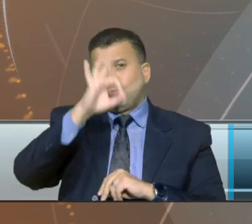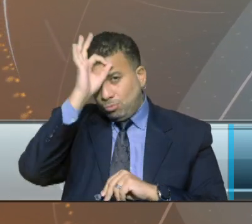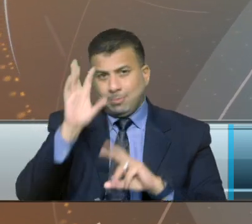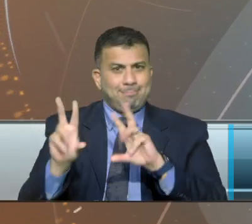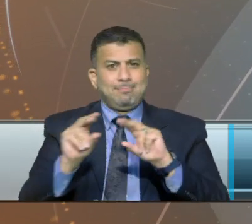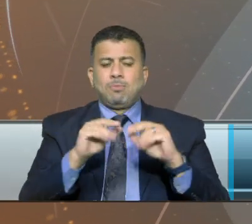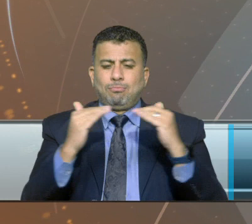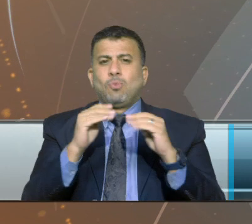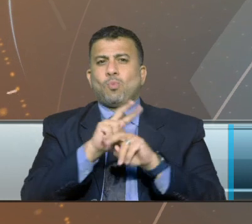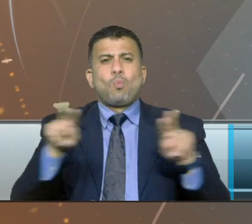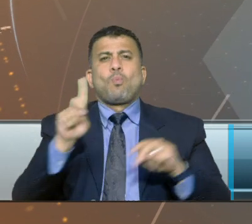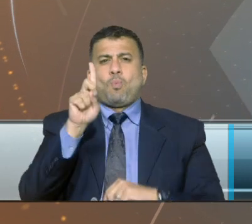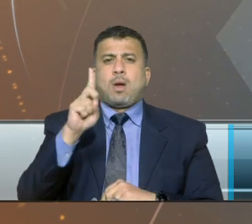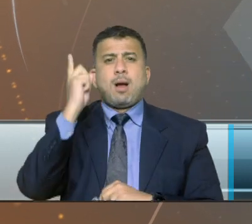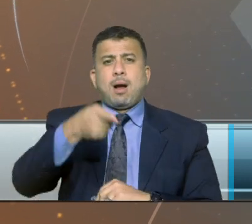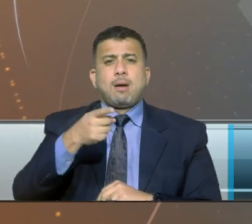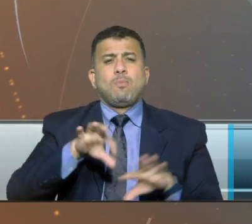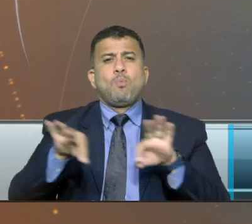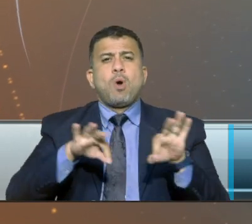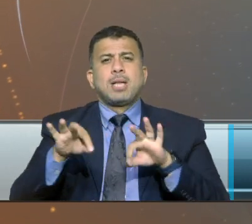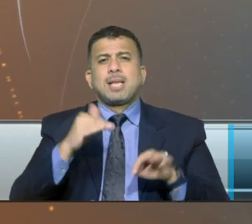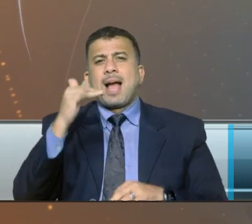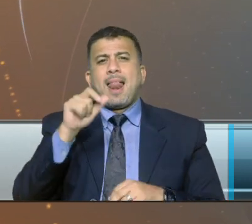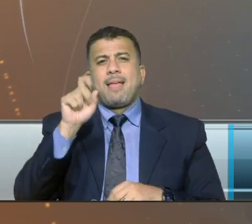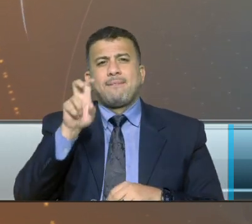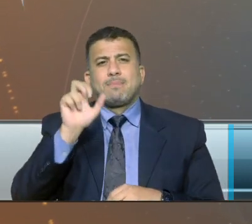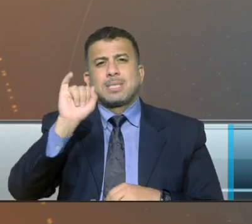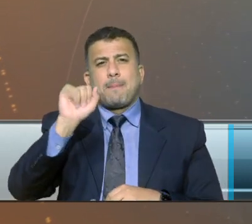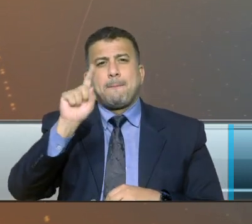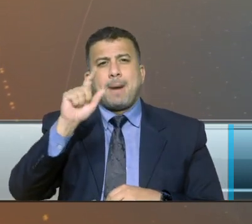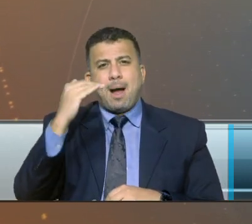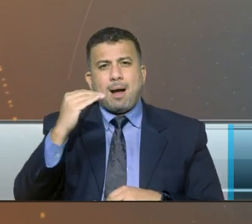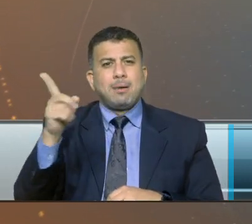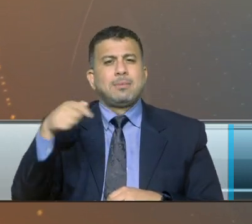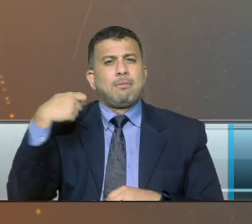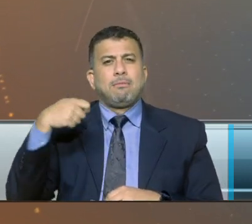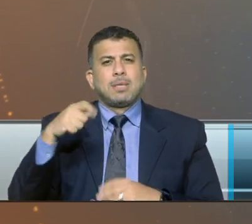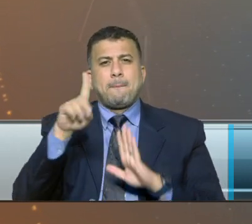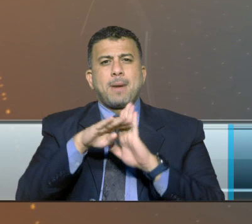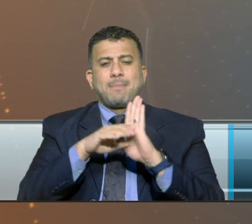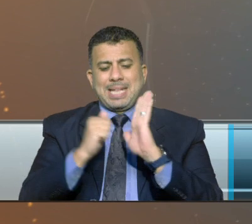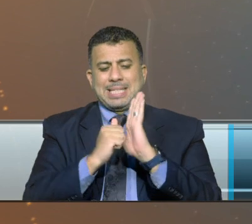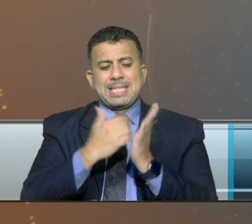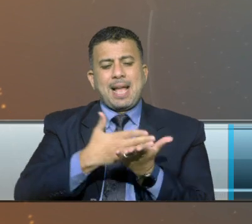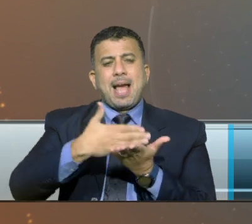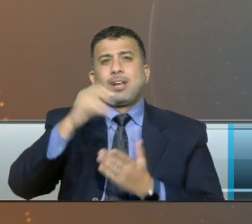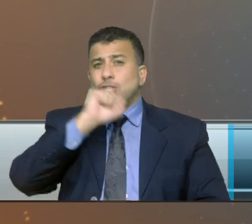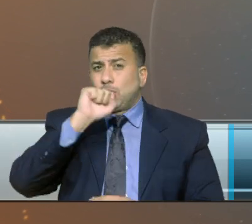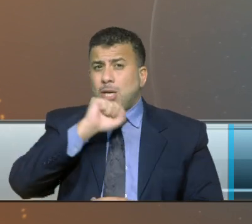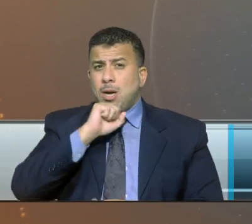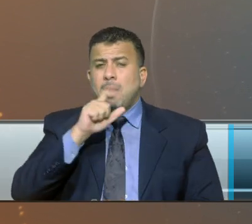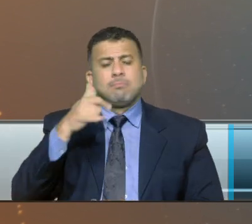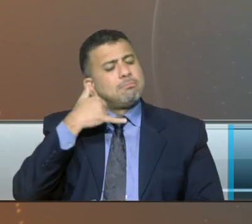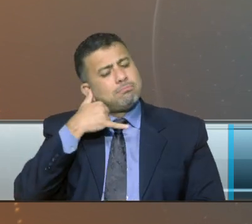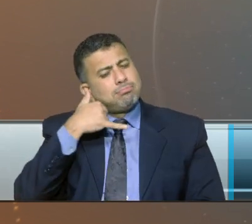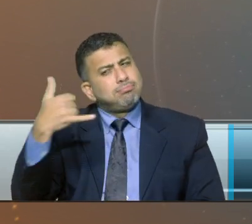اعلنا عن هذا التوجيه سعاده الدكتور المهندس خليفه مصبح الطنيجي رئيس برنامج اسكان الشارقه في